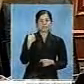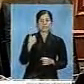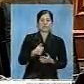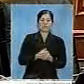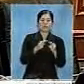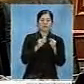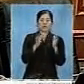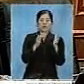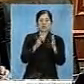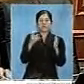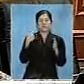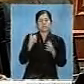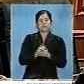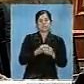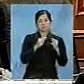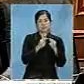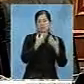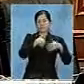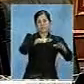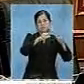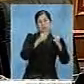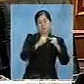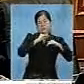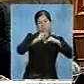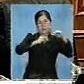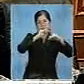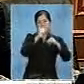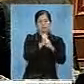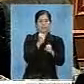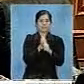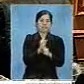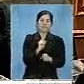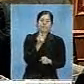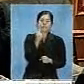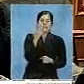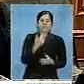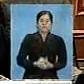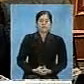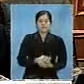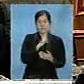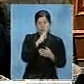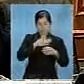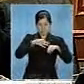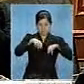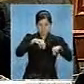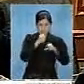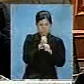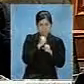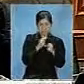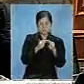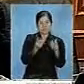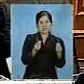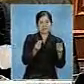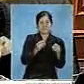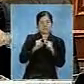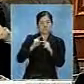ไว้อย่างไม่มีการพัฒนาถ้าว่าเราดำเนินการให้ทรัพย์สินของรัฐบางแปลงให้ส